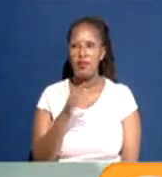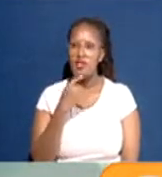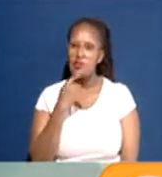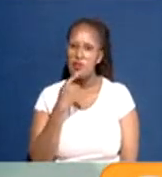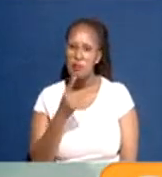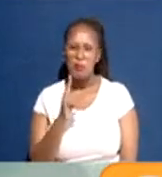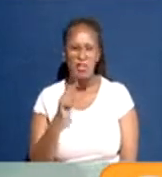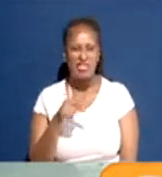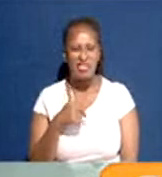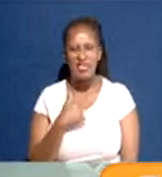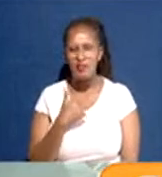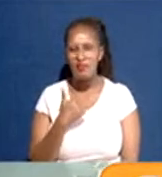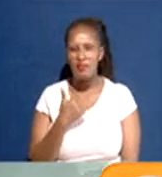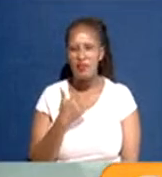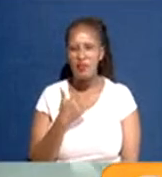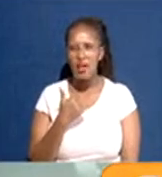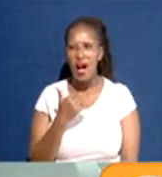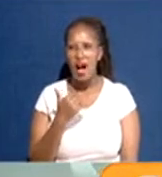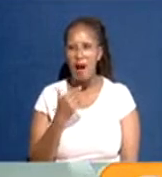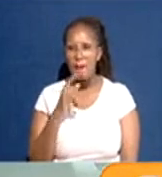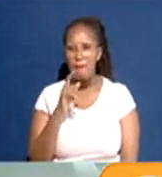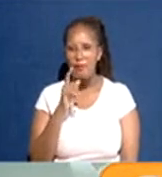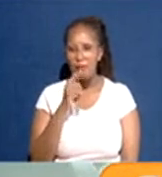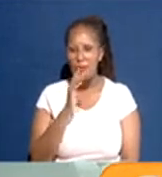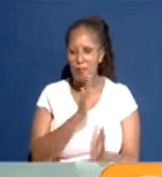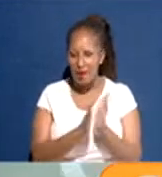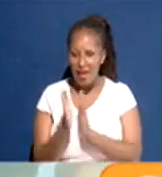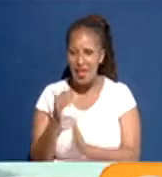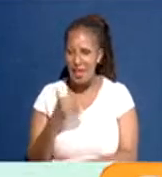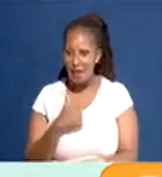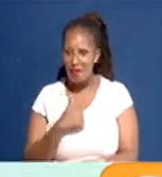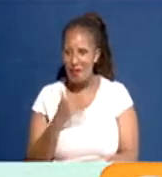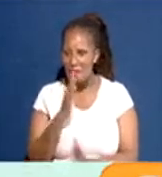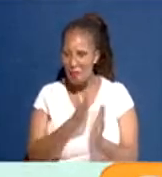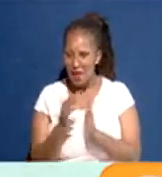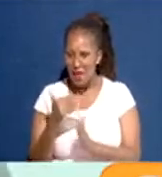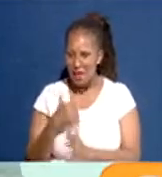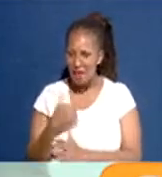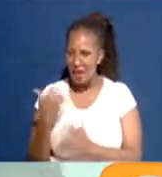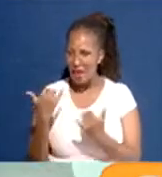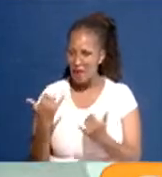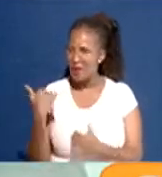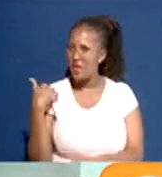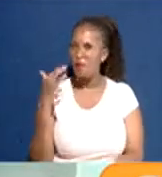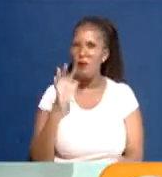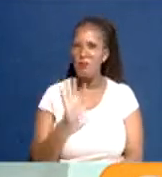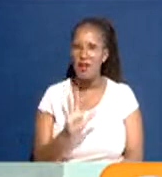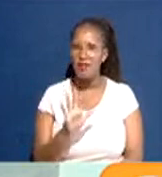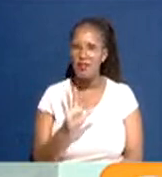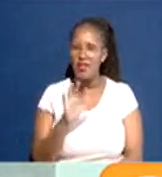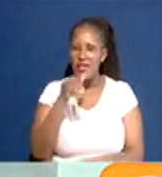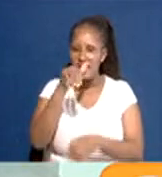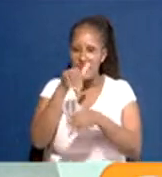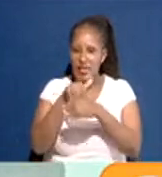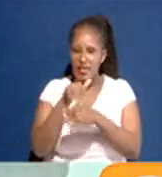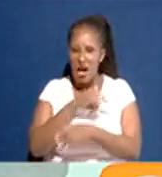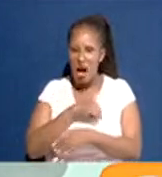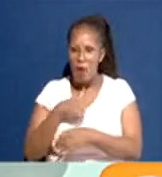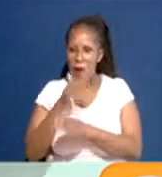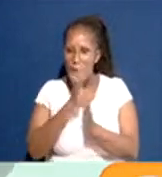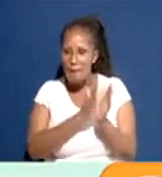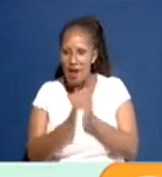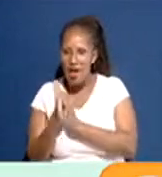siniliwaambia tuko na mpango. Jambo la tano, katika mpango yetu ya